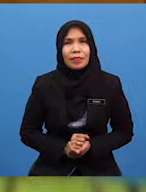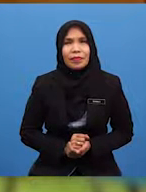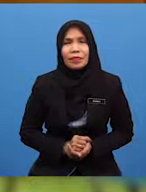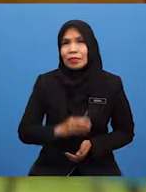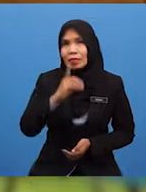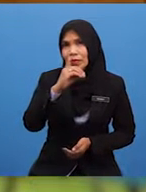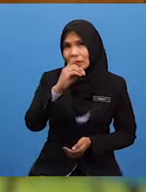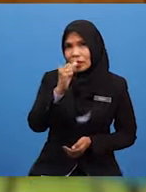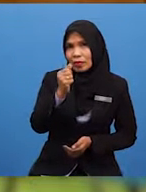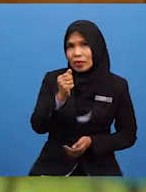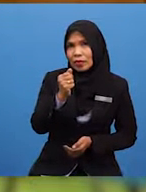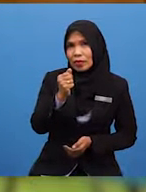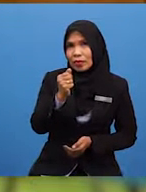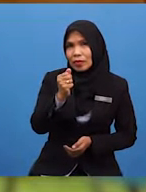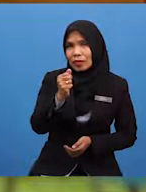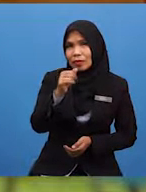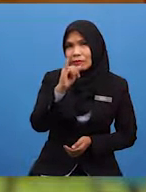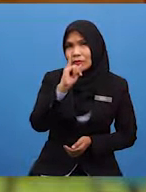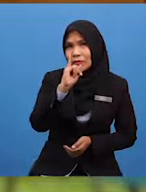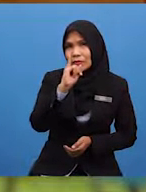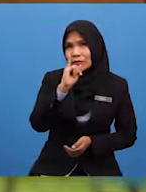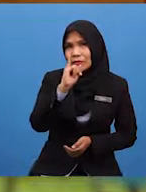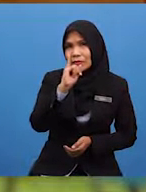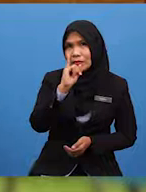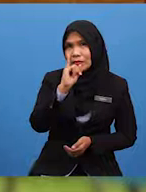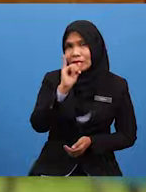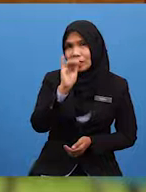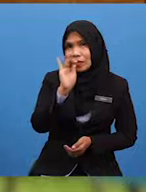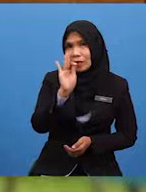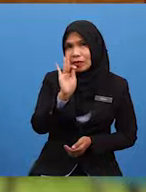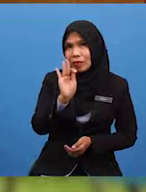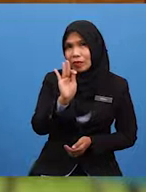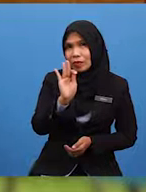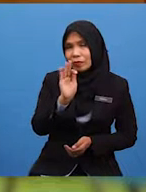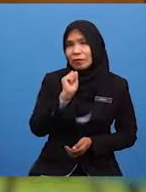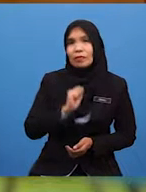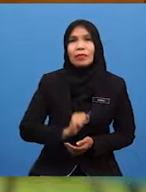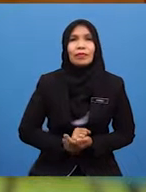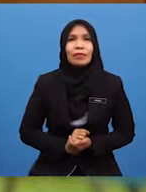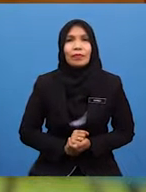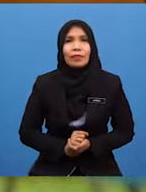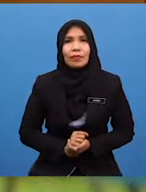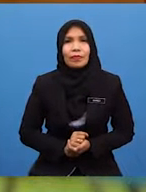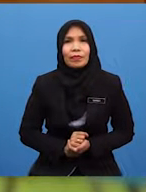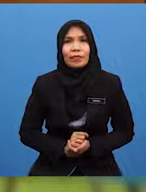Daif. D, E, I, F.